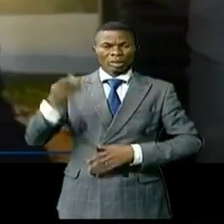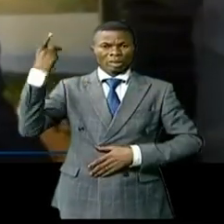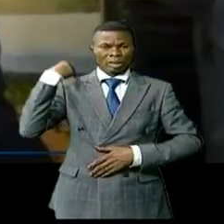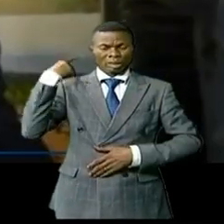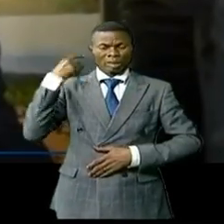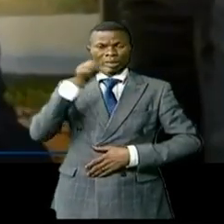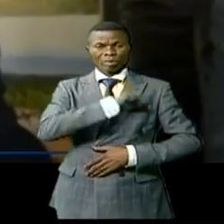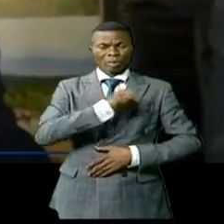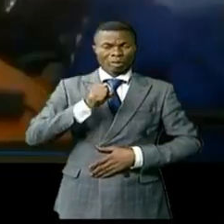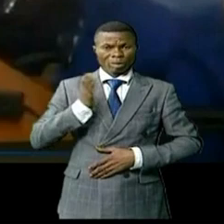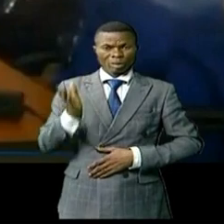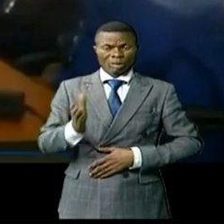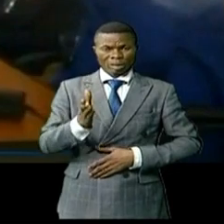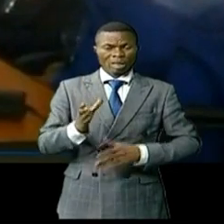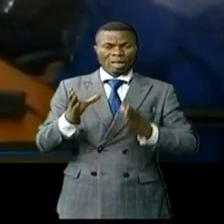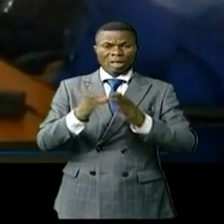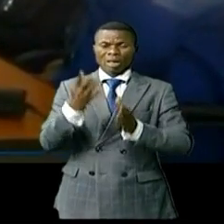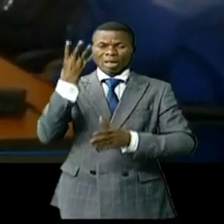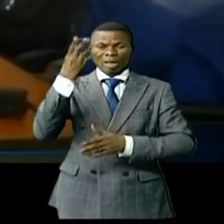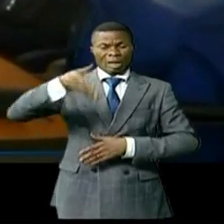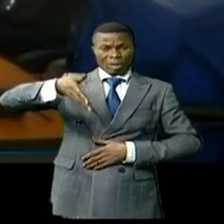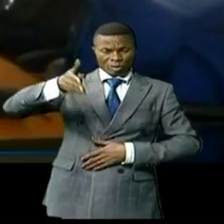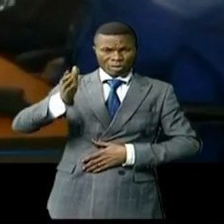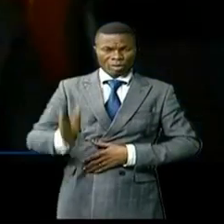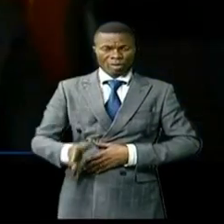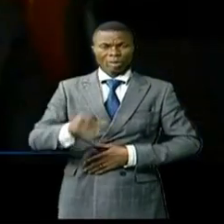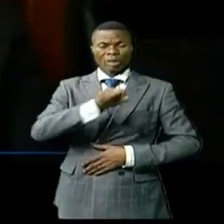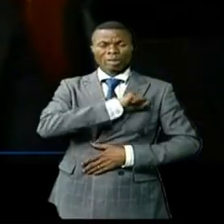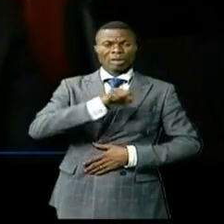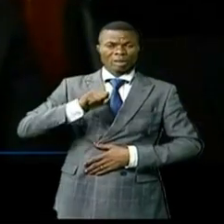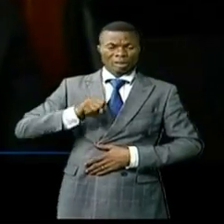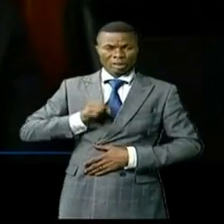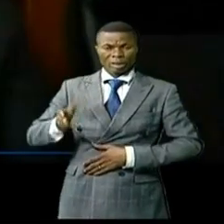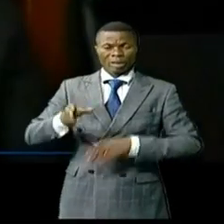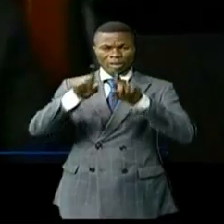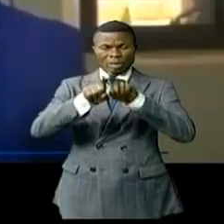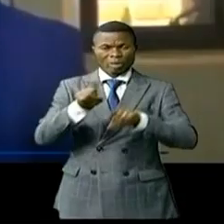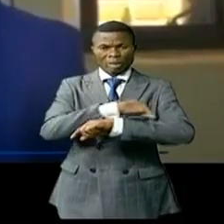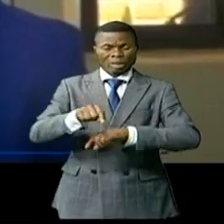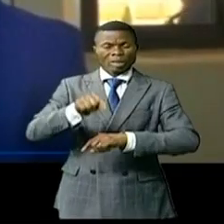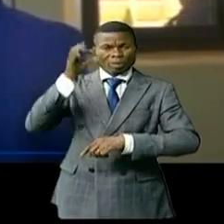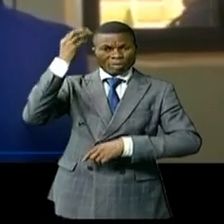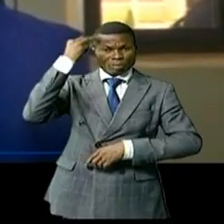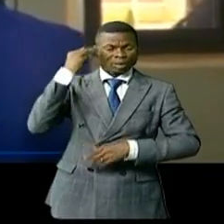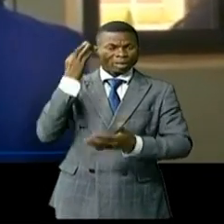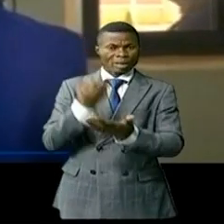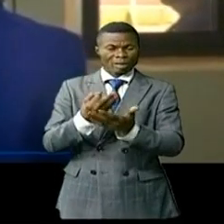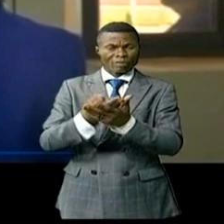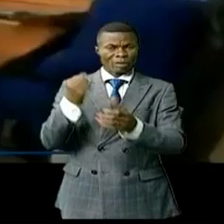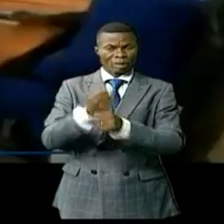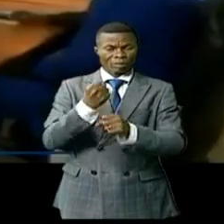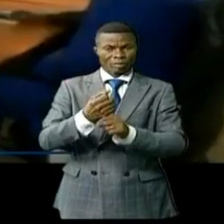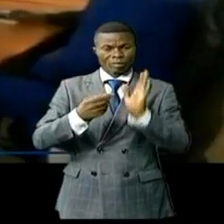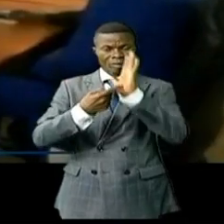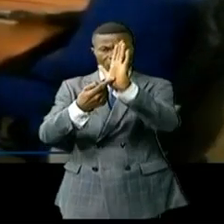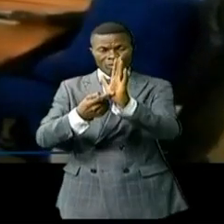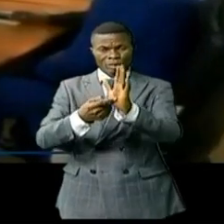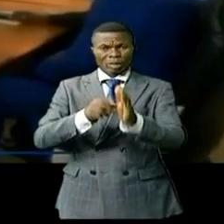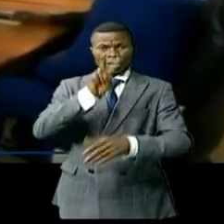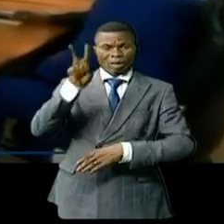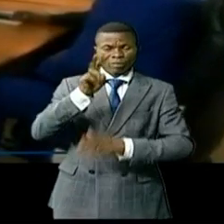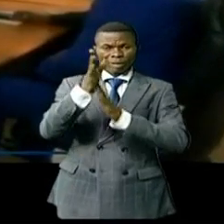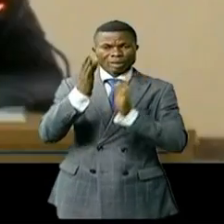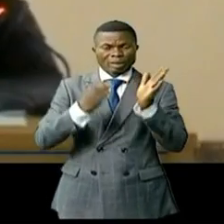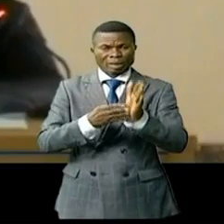Mapenzi Maneno, qui accompagne quatre experts du Sénat ainsi que du ministère des Finances et du Travail, a présenté ce vendredi